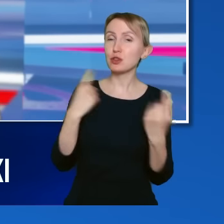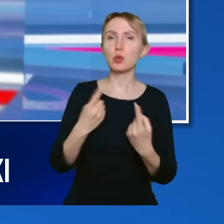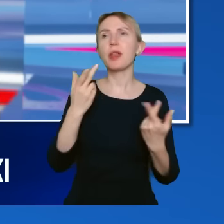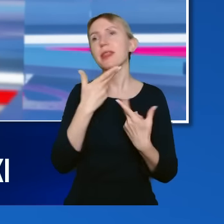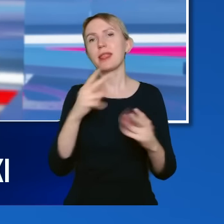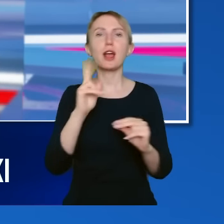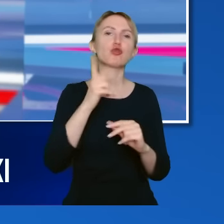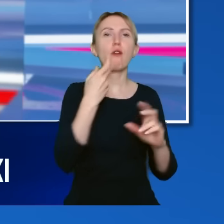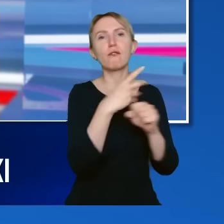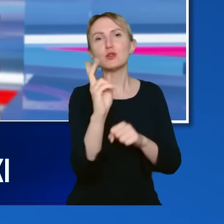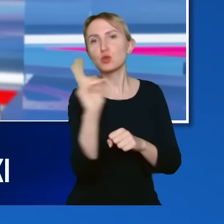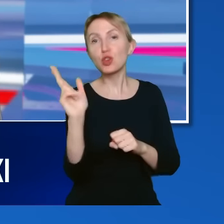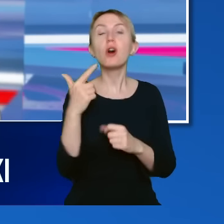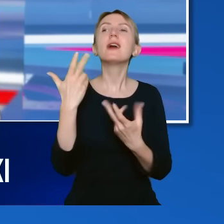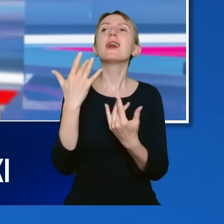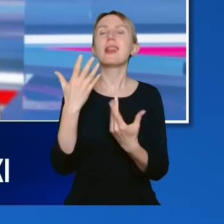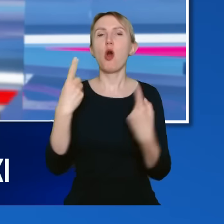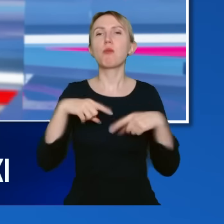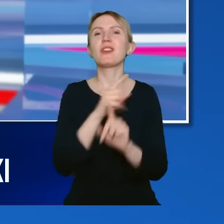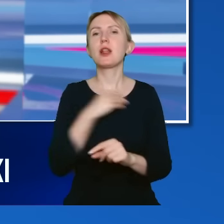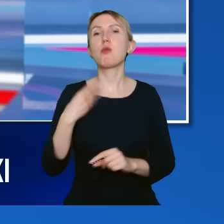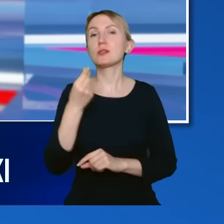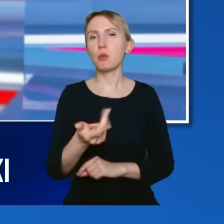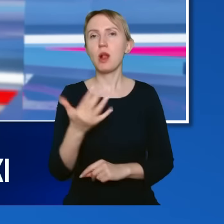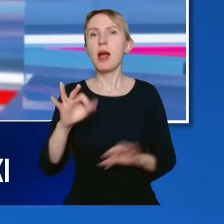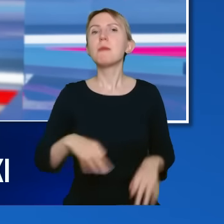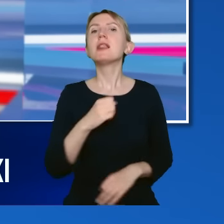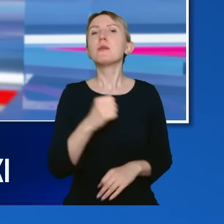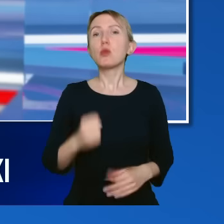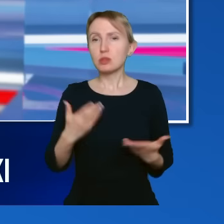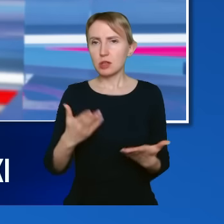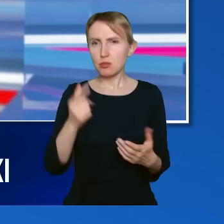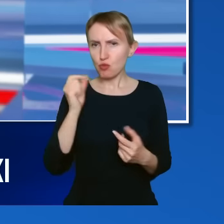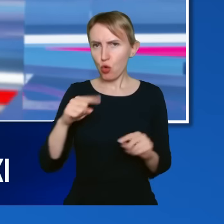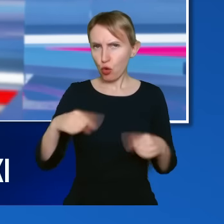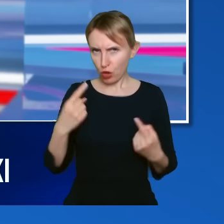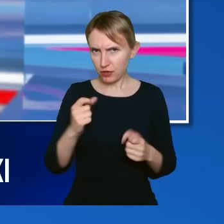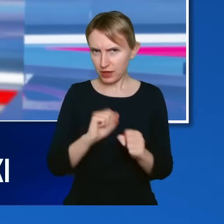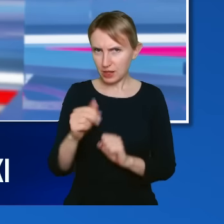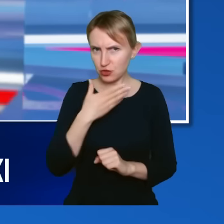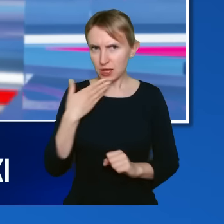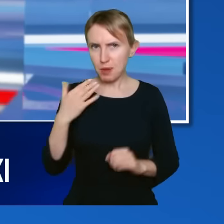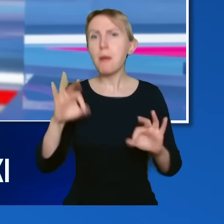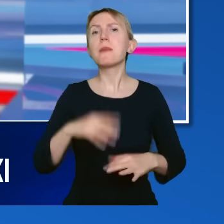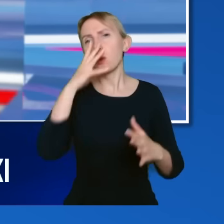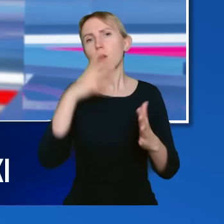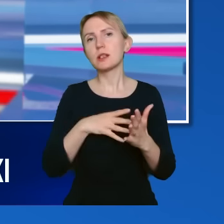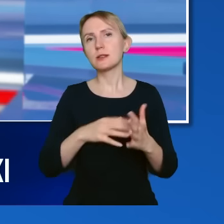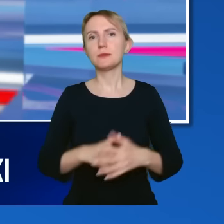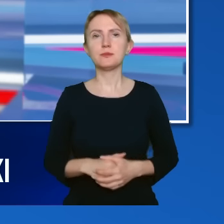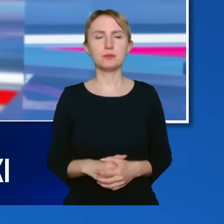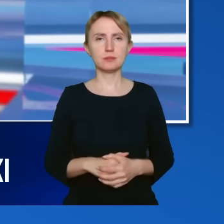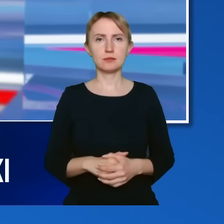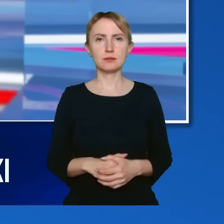kogo wyrzuci, tylko ile za to Polacy zapłacą. Panie pośle, jest jakiś konflikt czy nie ma konfliktu? Jak pan ocenia? Konfliktu interesów? No wiele jest